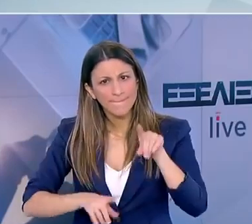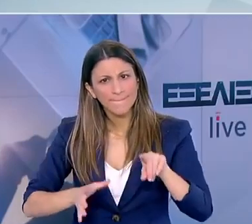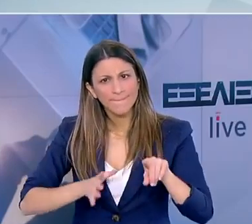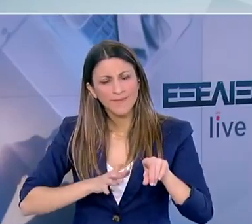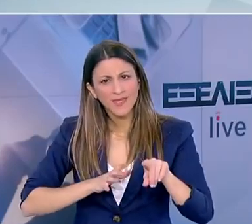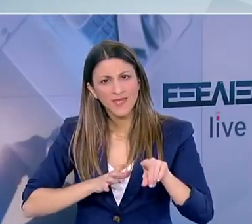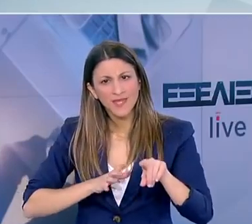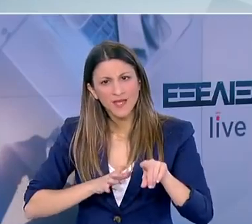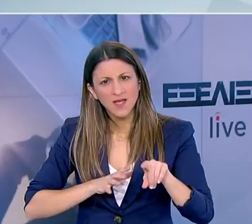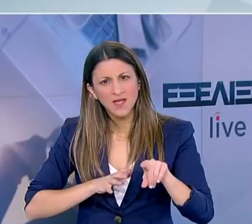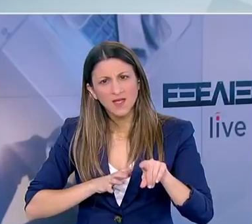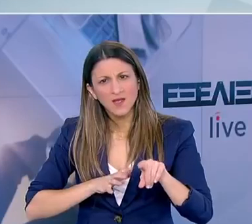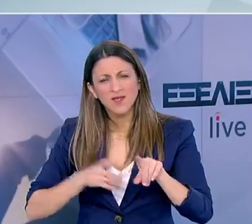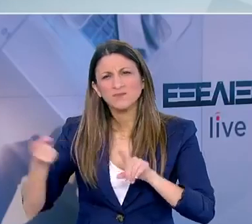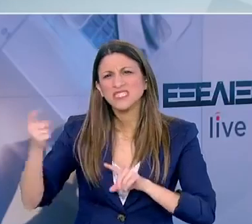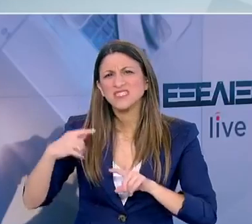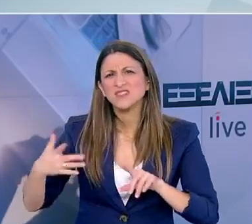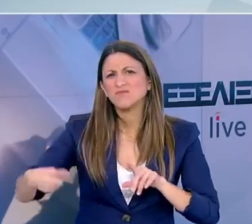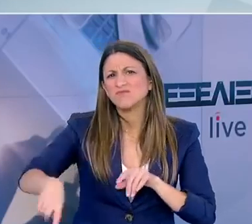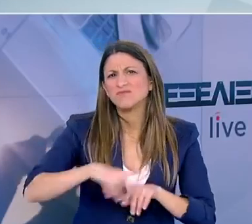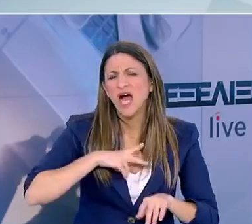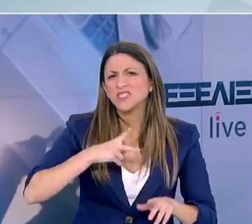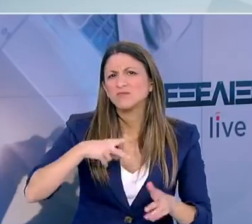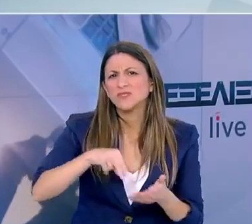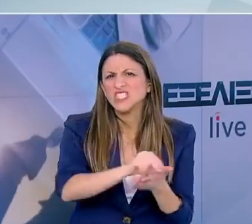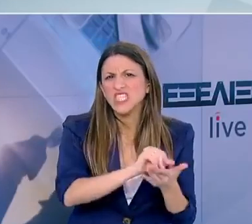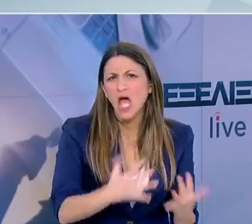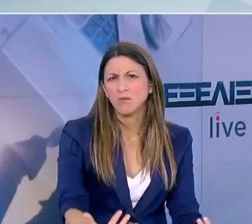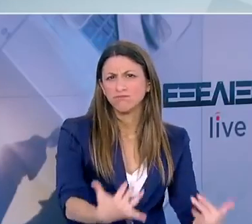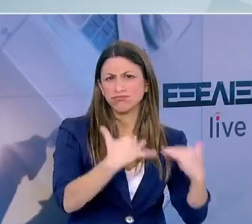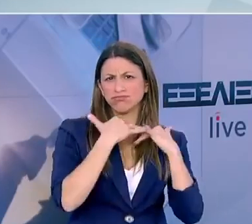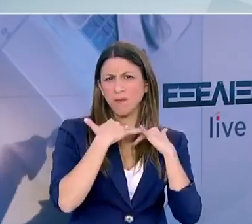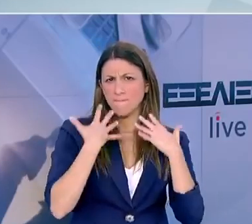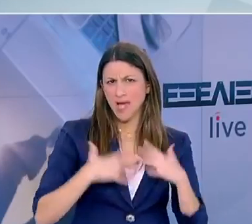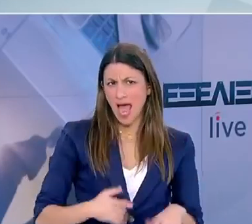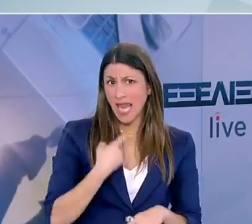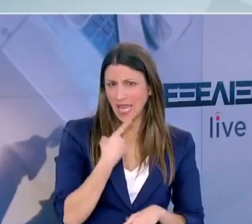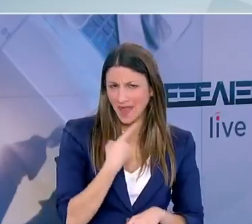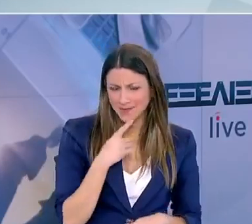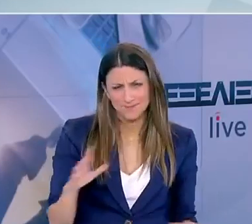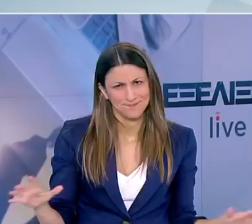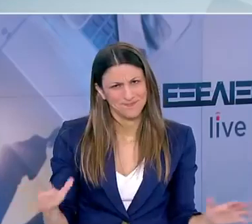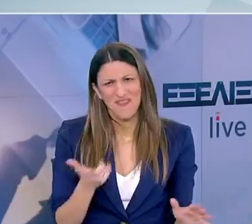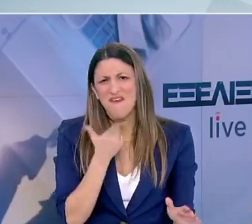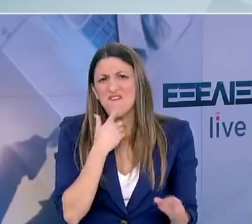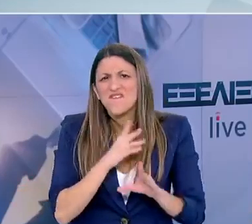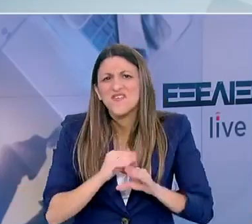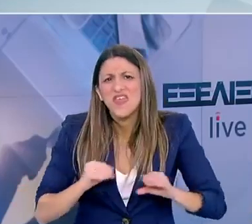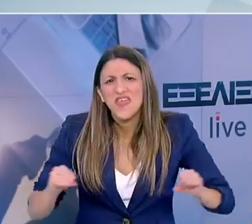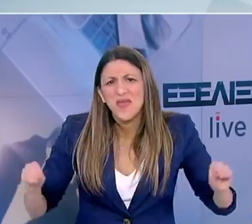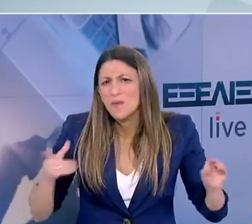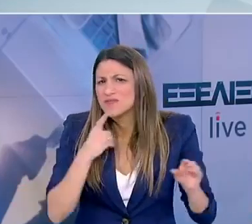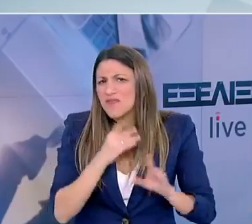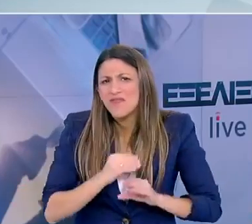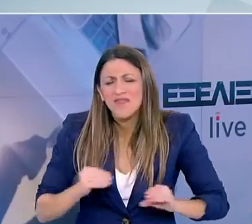Ρωμά, των του οικισμού εναντίον μας. Είναι παντελώς αβάσιμα και με περισσή ευθύνη, παρόλο που